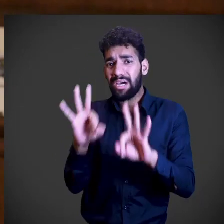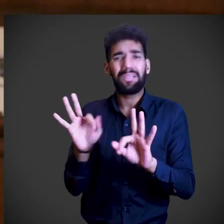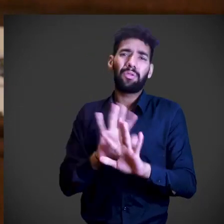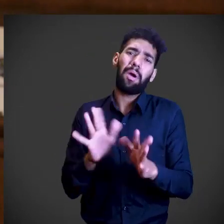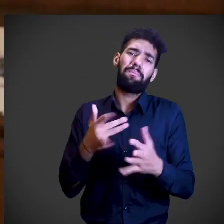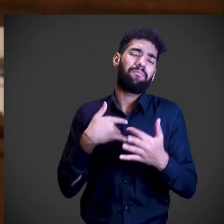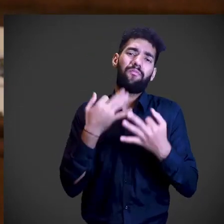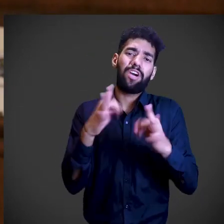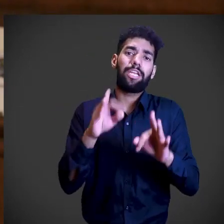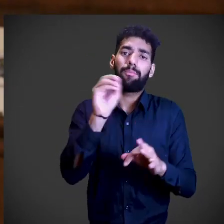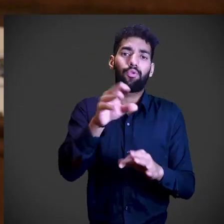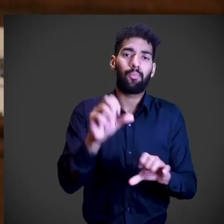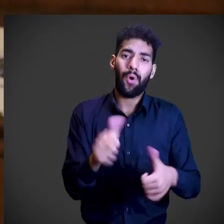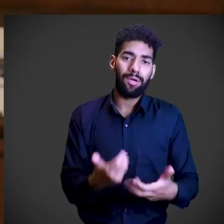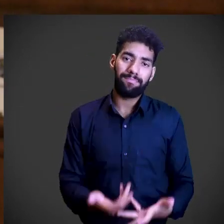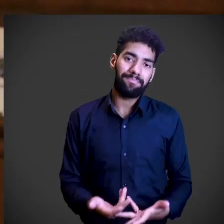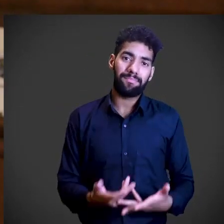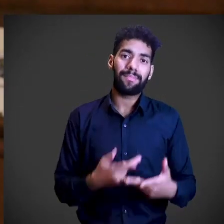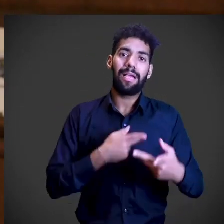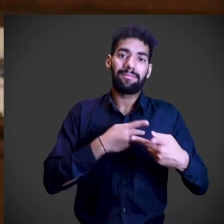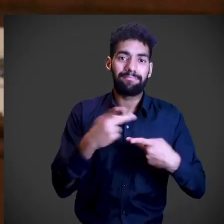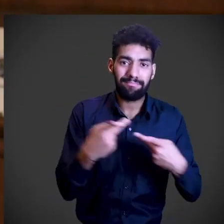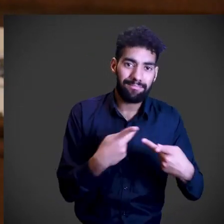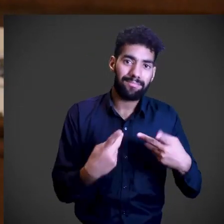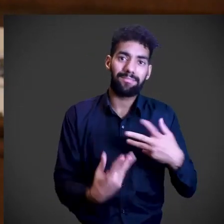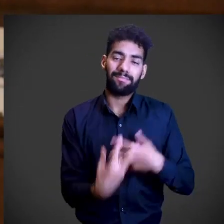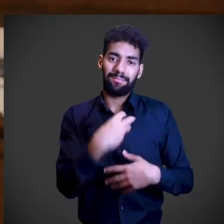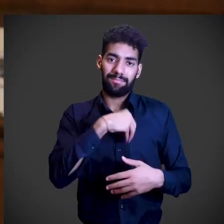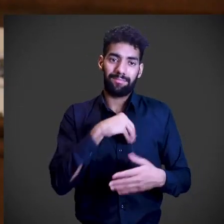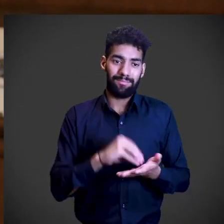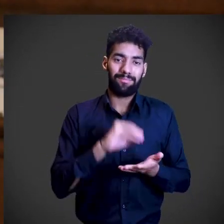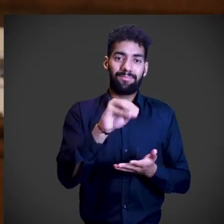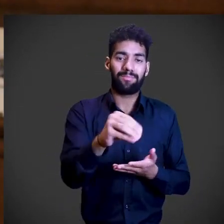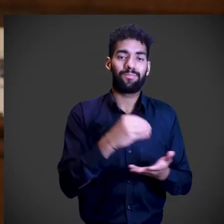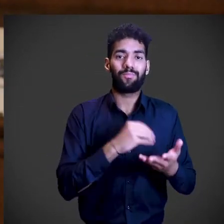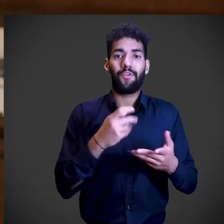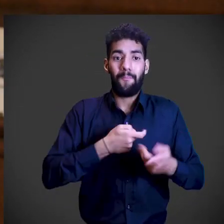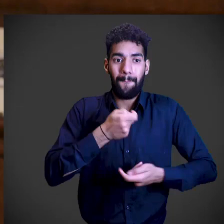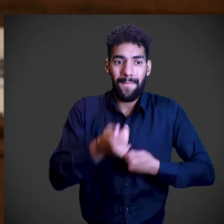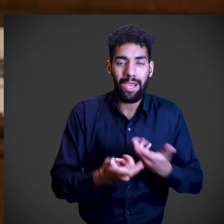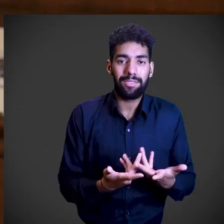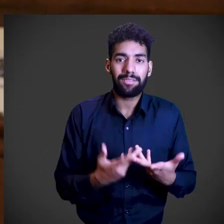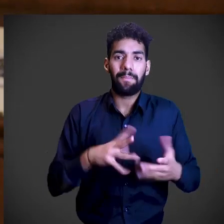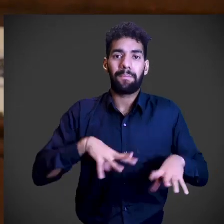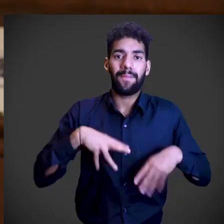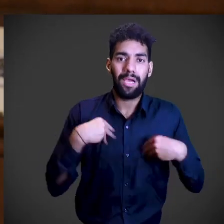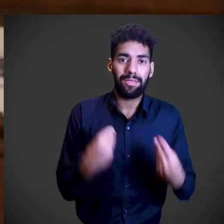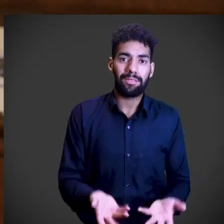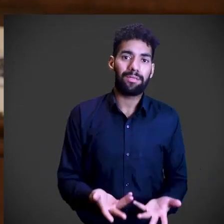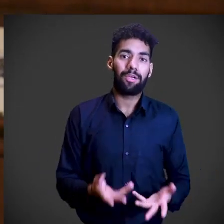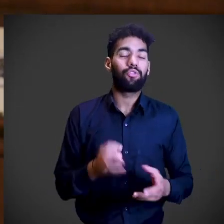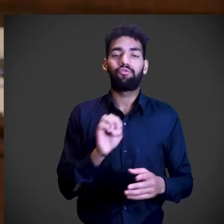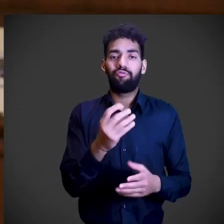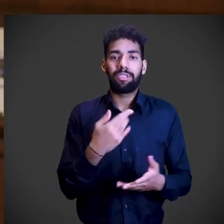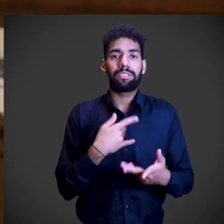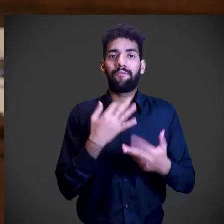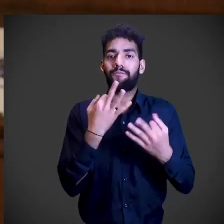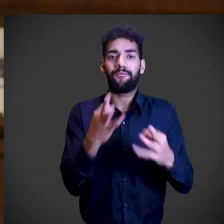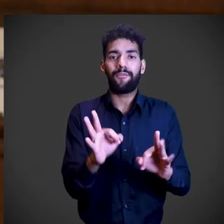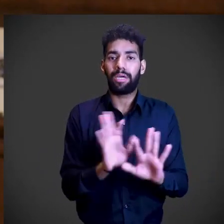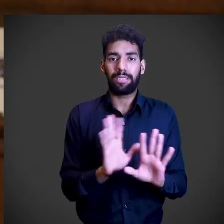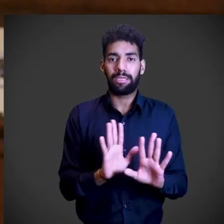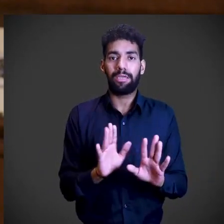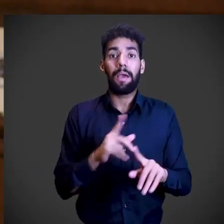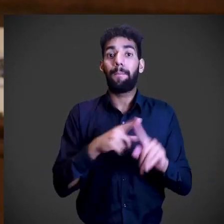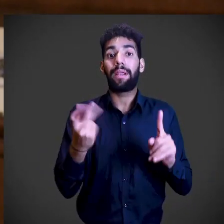सकते, बिकॉज कंट्रीज़ ने कोई इंडस्ट्रीज लगाई होती हैं, तो वो कहते हैं जी अगर हम तो मसलन के जिस तरह